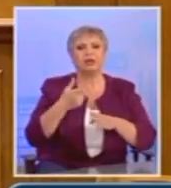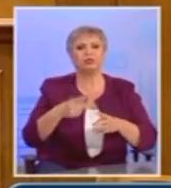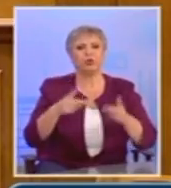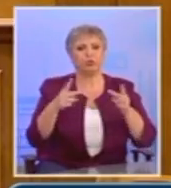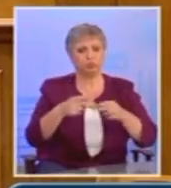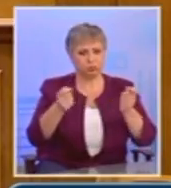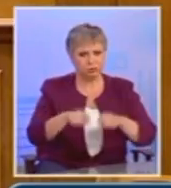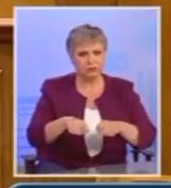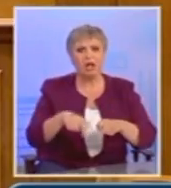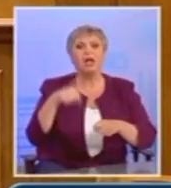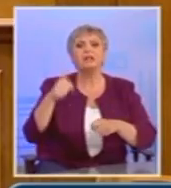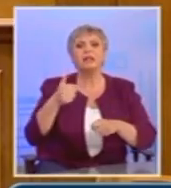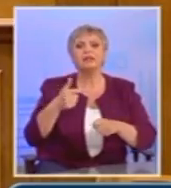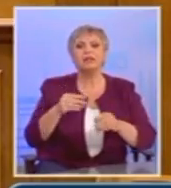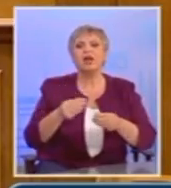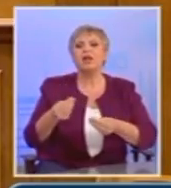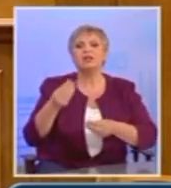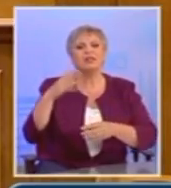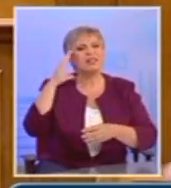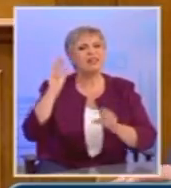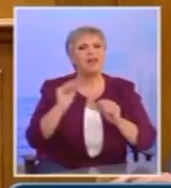Και φυσικά, επαναλαμβάνω,